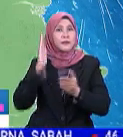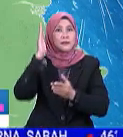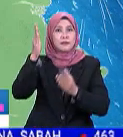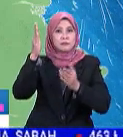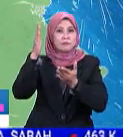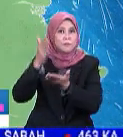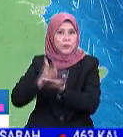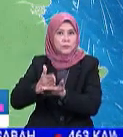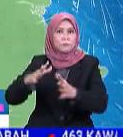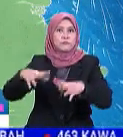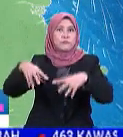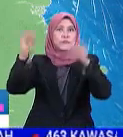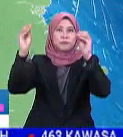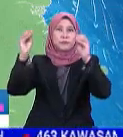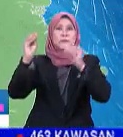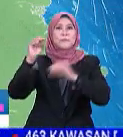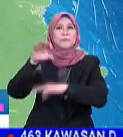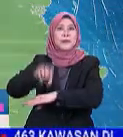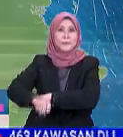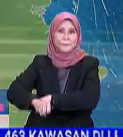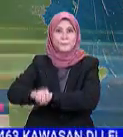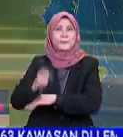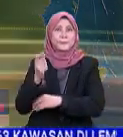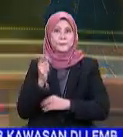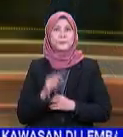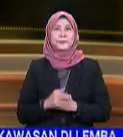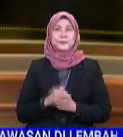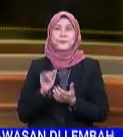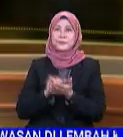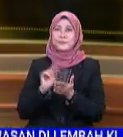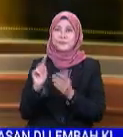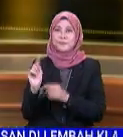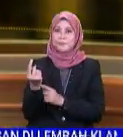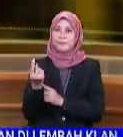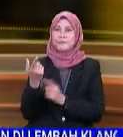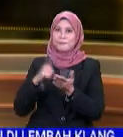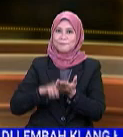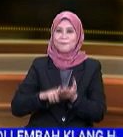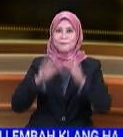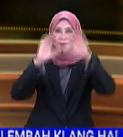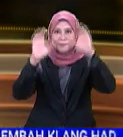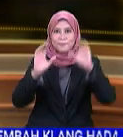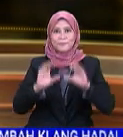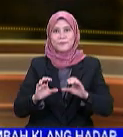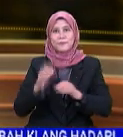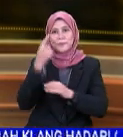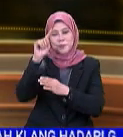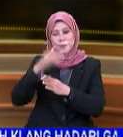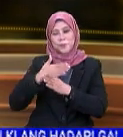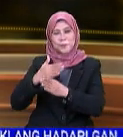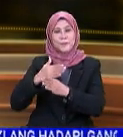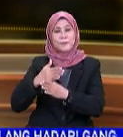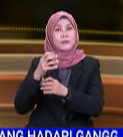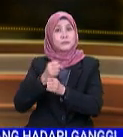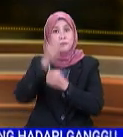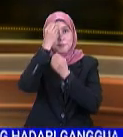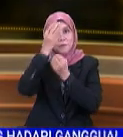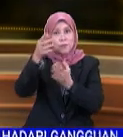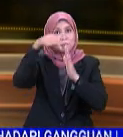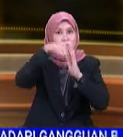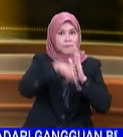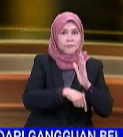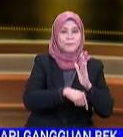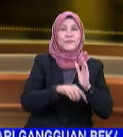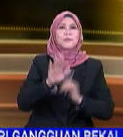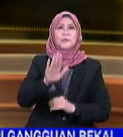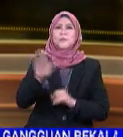beransur reda menjelang awal malam nanti. Baik, ini sahaja ramalan cuaca yang dapat saya kongsikan pada petang ini. Untuk mendapatkan maklumat cuaca yang lebih